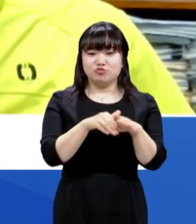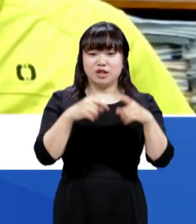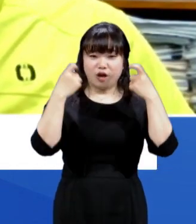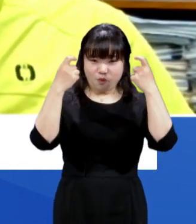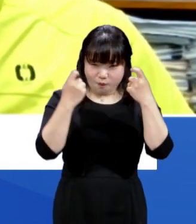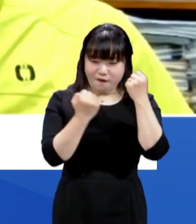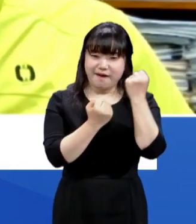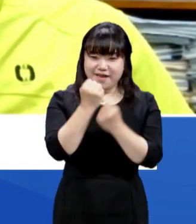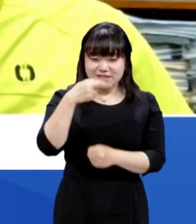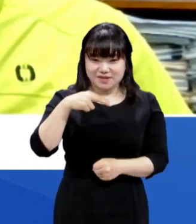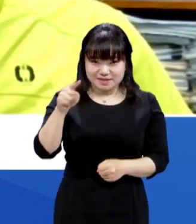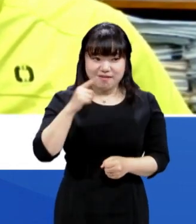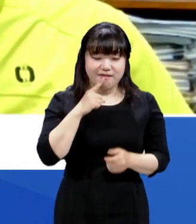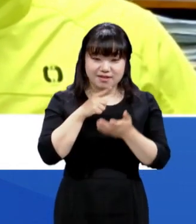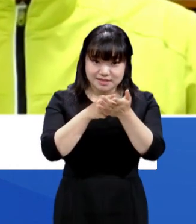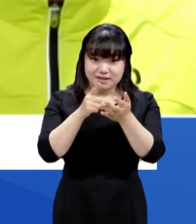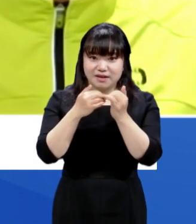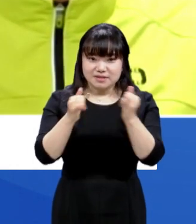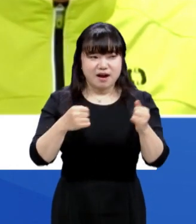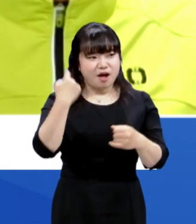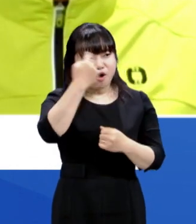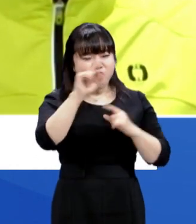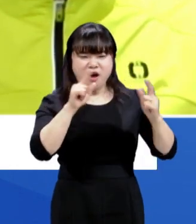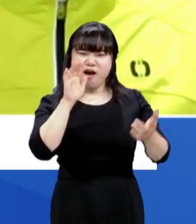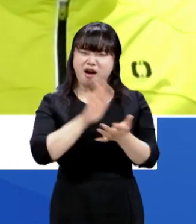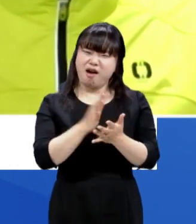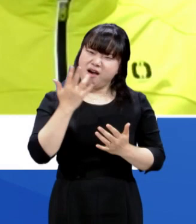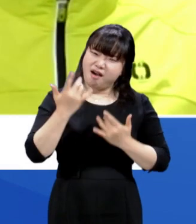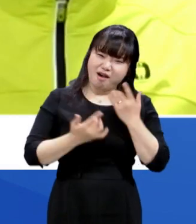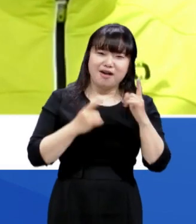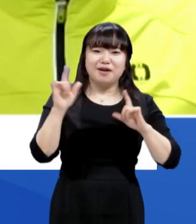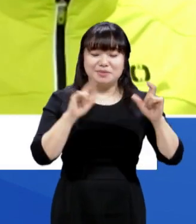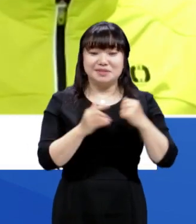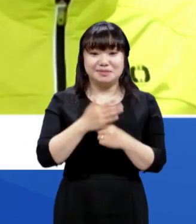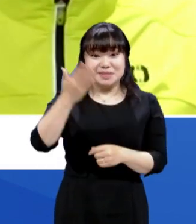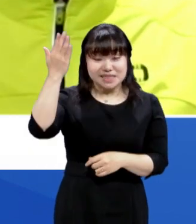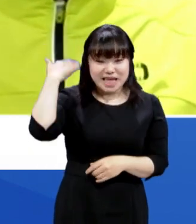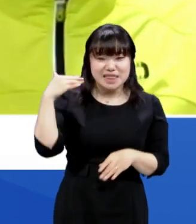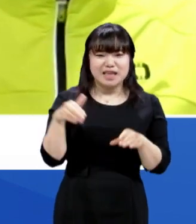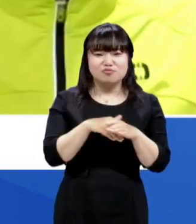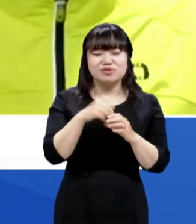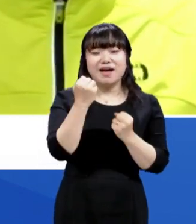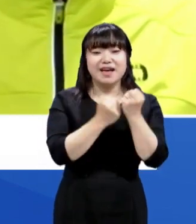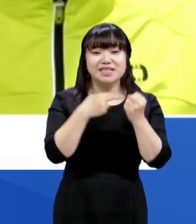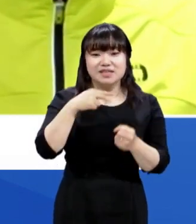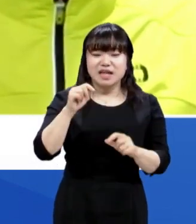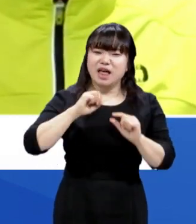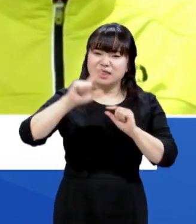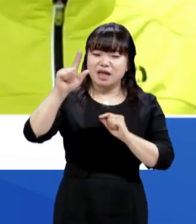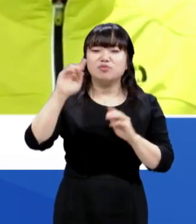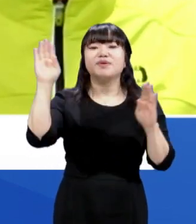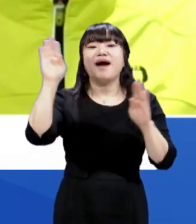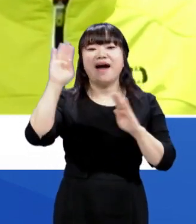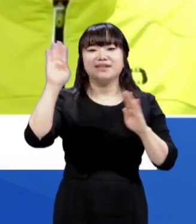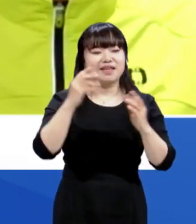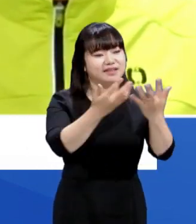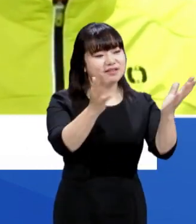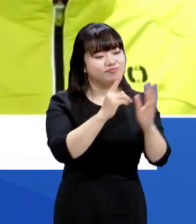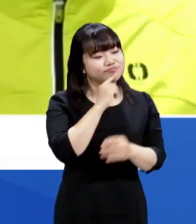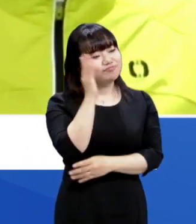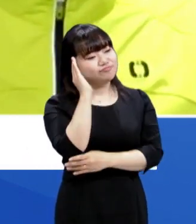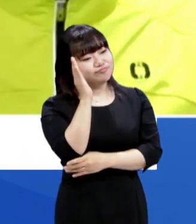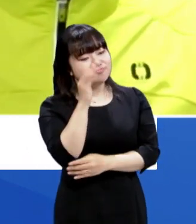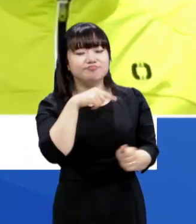해 술사 로 지원한 분들은 열이 가 넘쳤습니다 예전에 문화예술 사는 주로 학생들을 대상으로 활동했다고